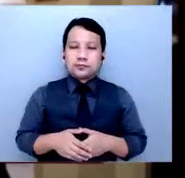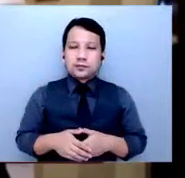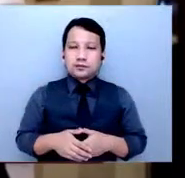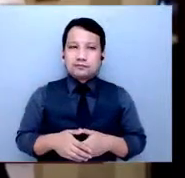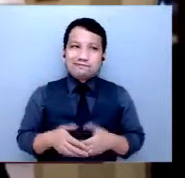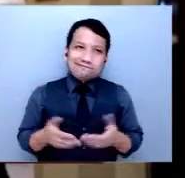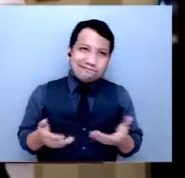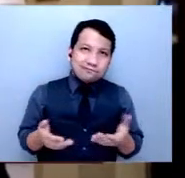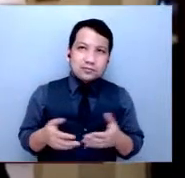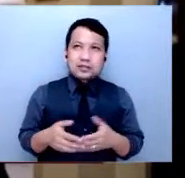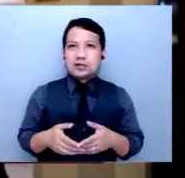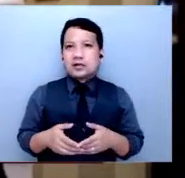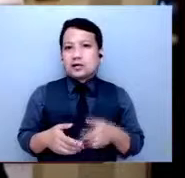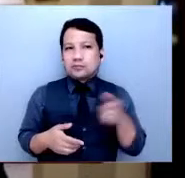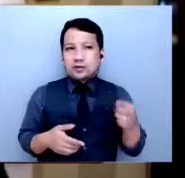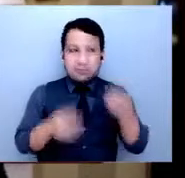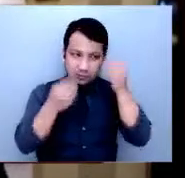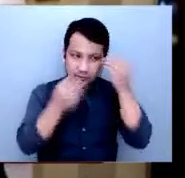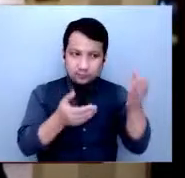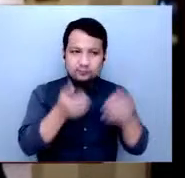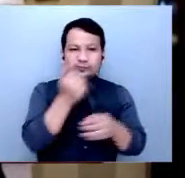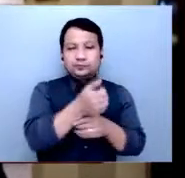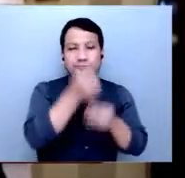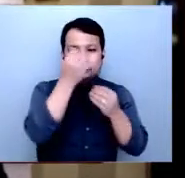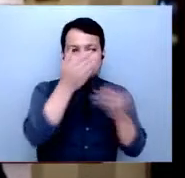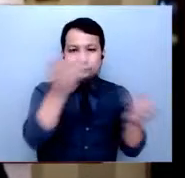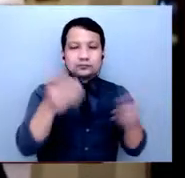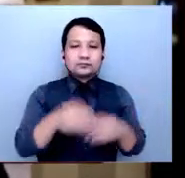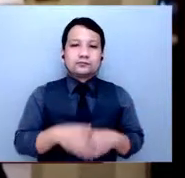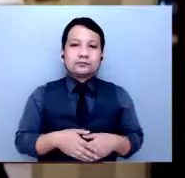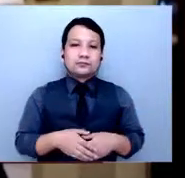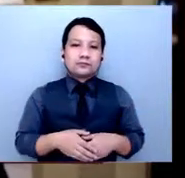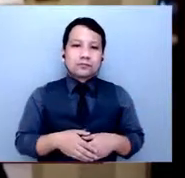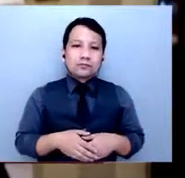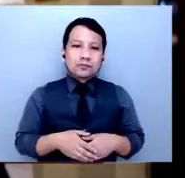Para malaman ang tao na